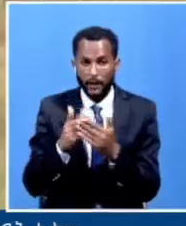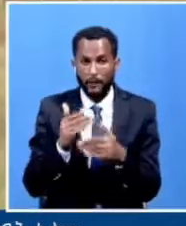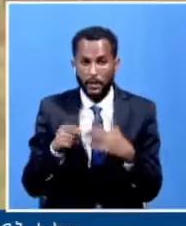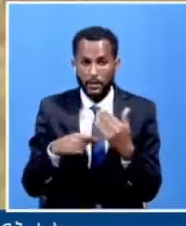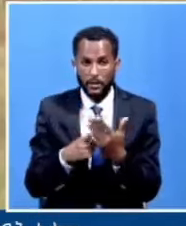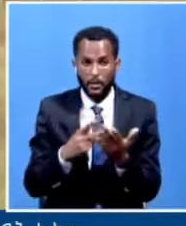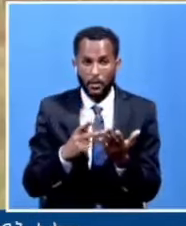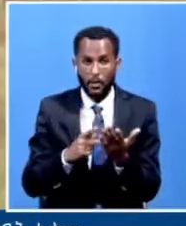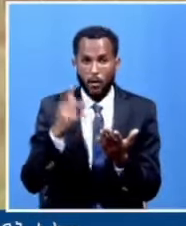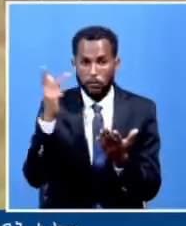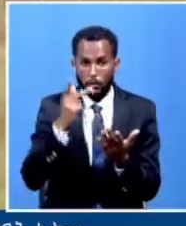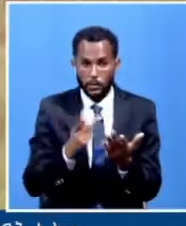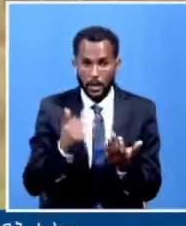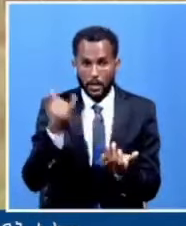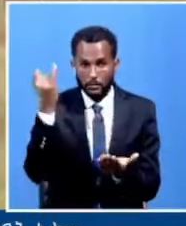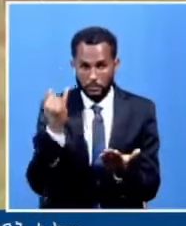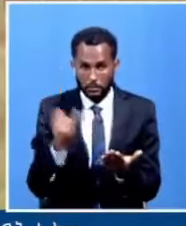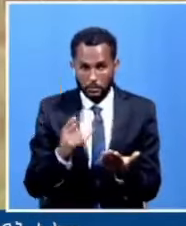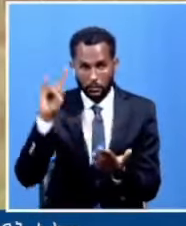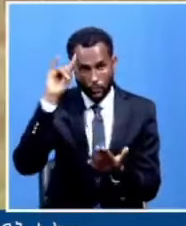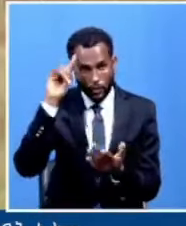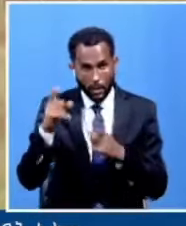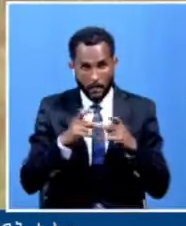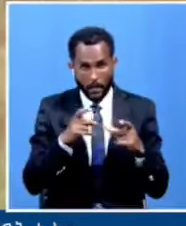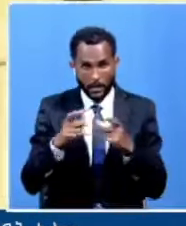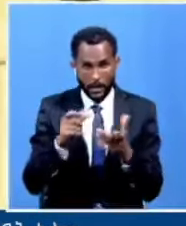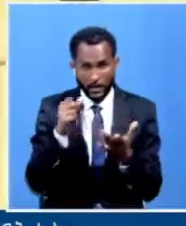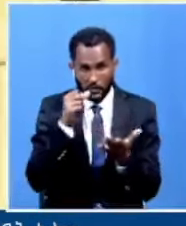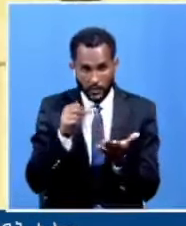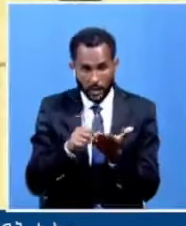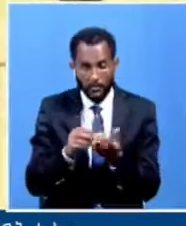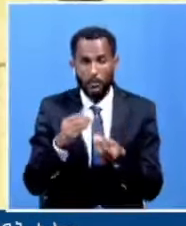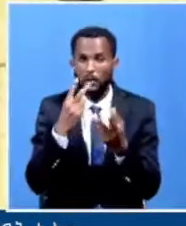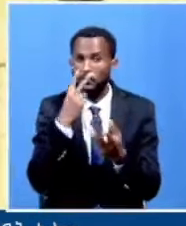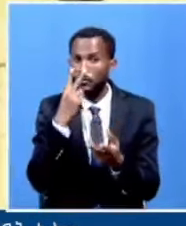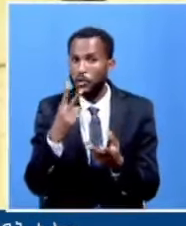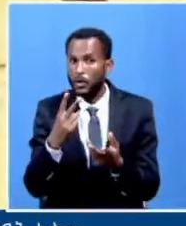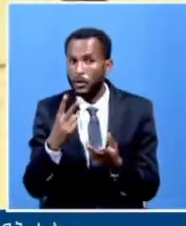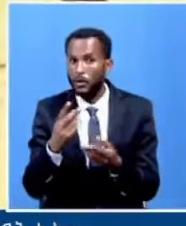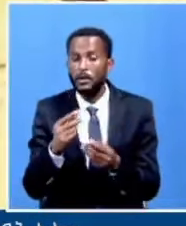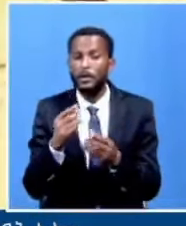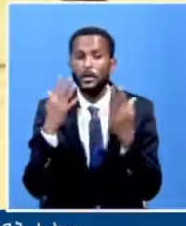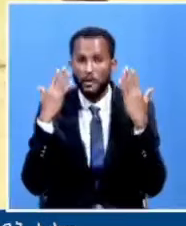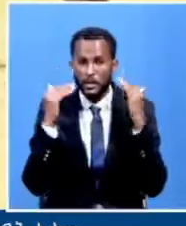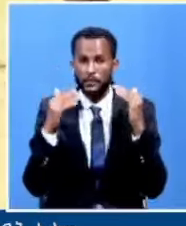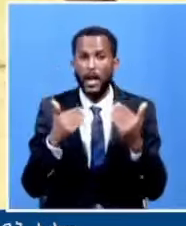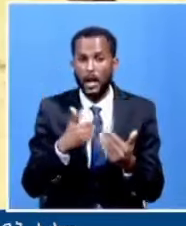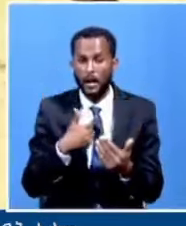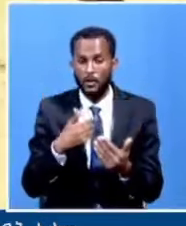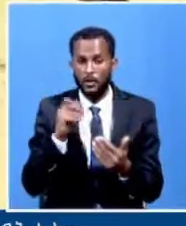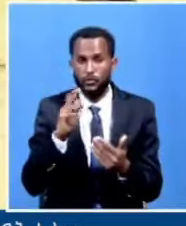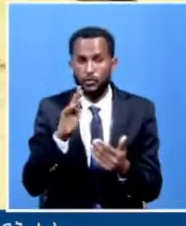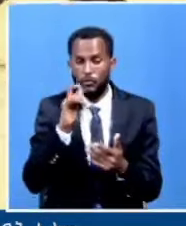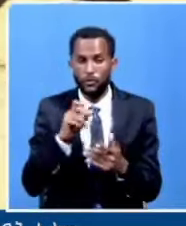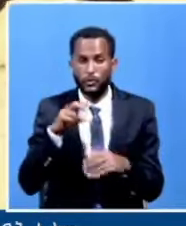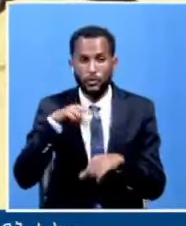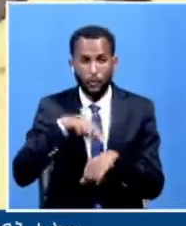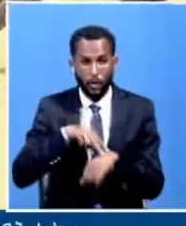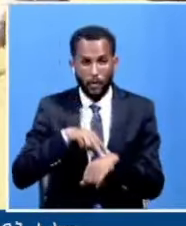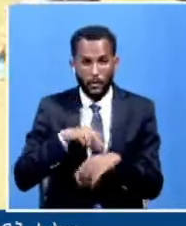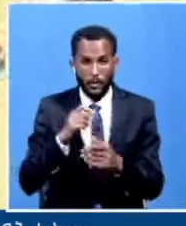ፕሮፖዛል ቀሪጥና ብዞባ ማህዳሪ ተጻፍ ድብዳቤ ሆና ይዮሚና ስኪነሪ ኦይና ብልብል ሂቦምና ዮም ተስፋታትኒዮ ቺፕ ዱውን ብቋሚነት